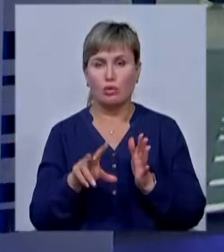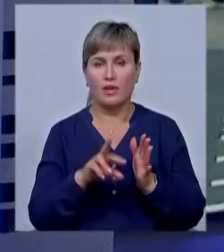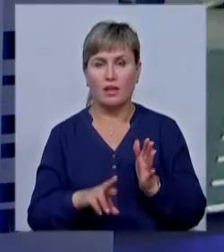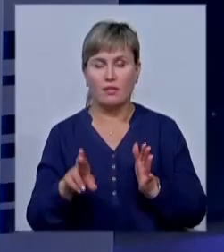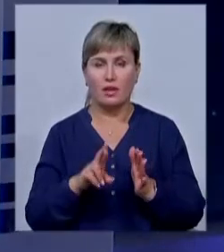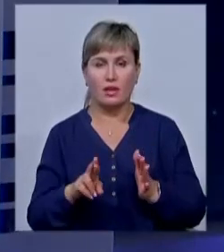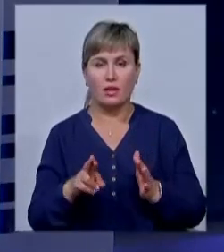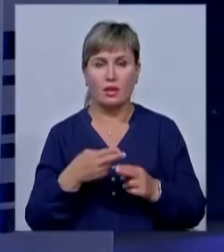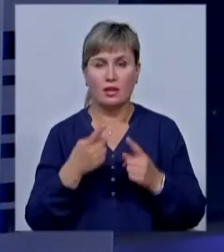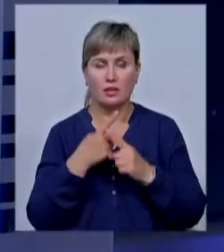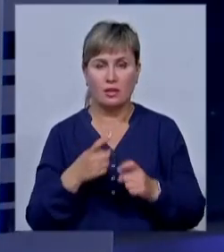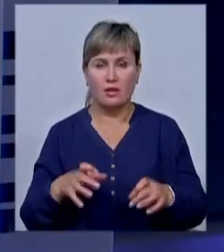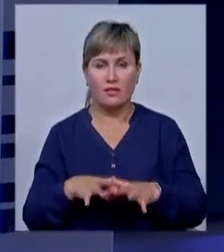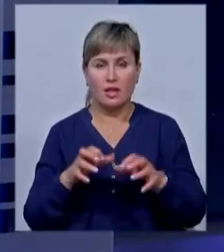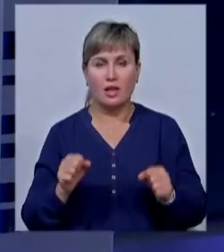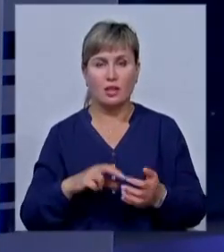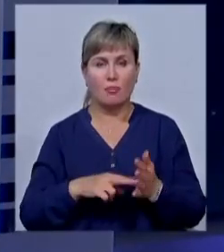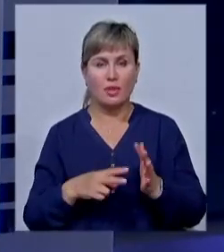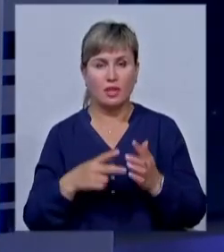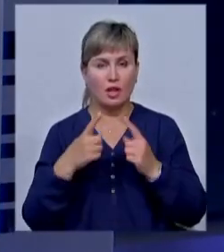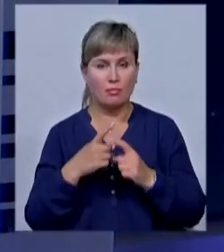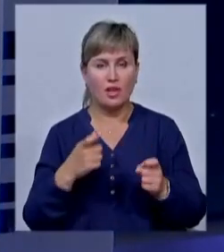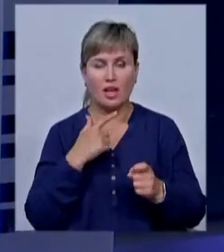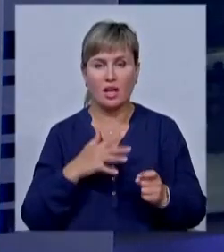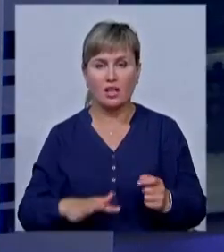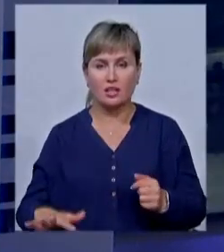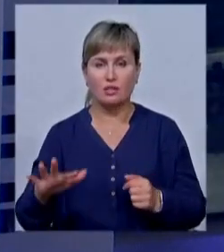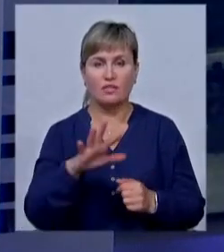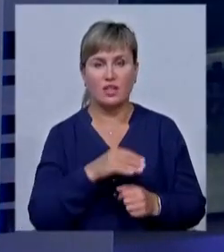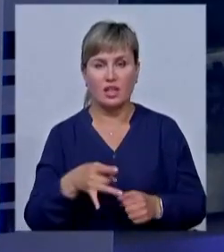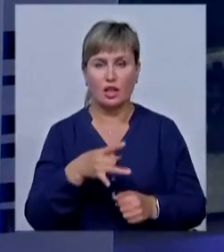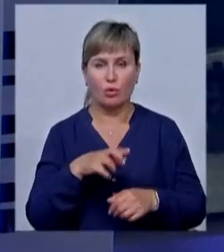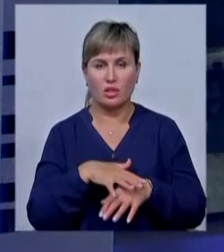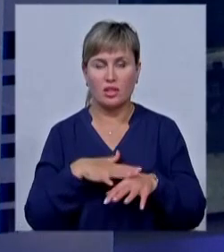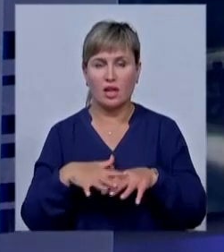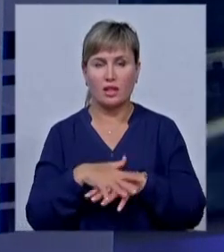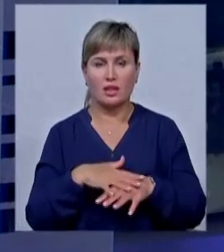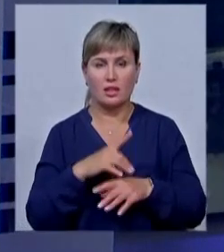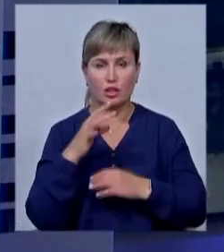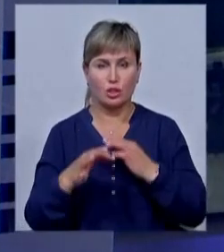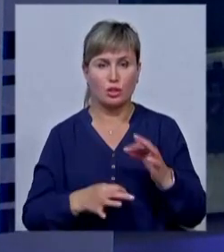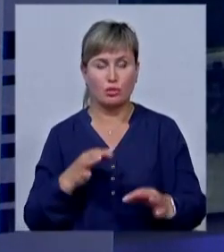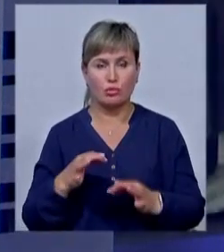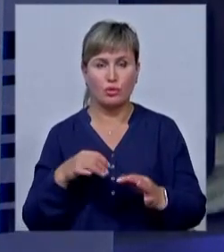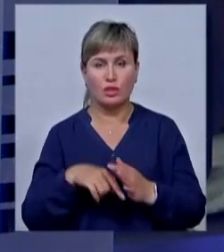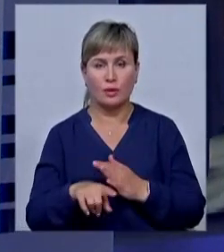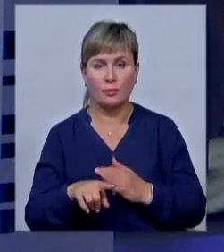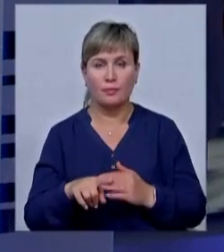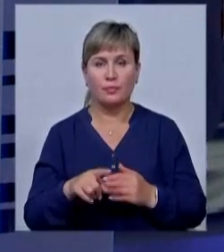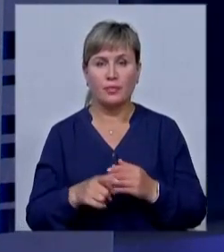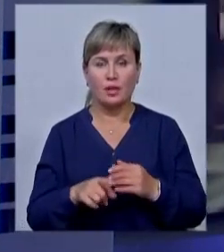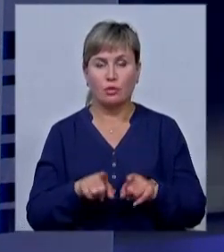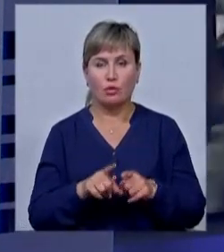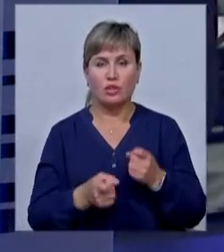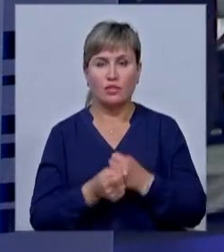По данным местных СМИ, власти планируют объявить красной зоной все регионы страны. За сутки на Апеннинских островах выявлено